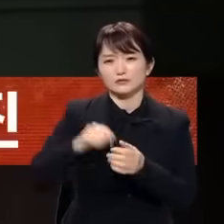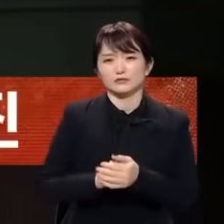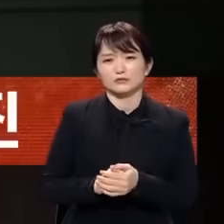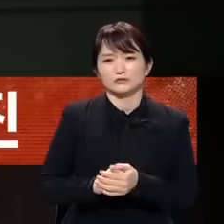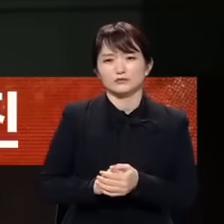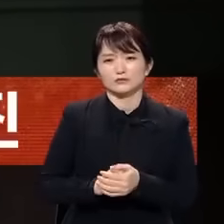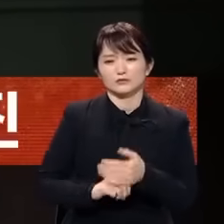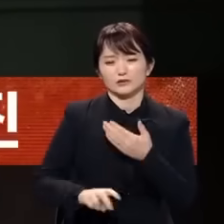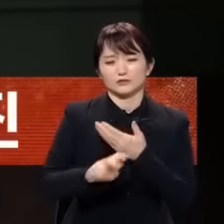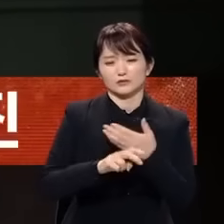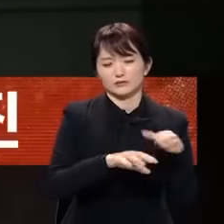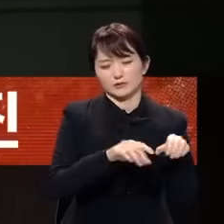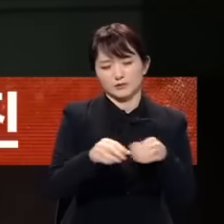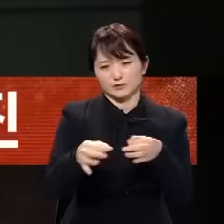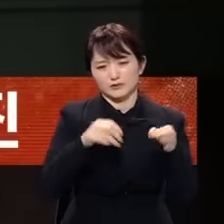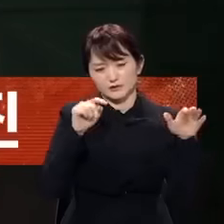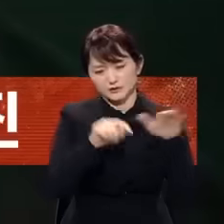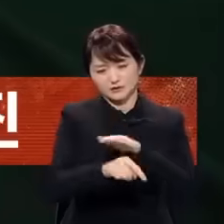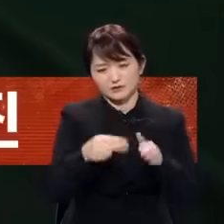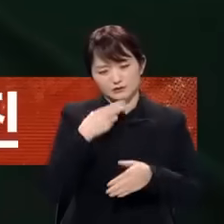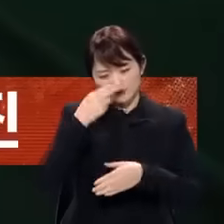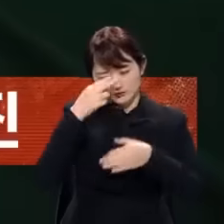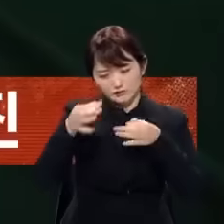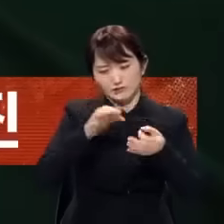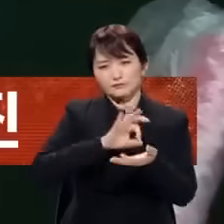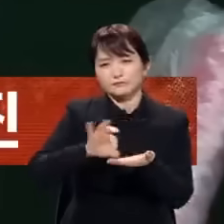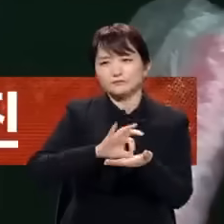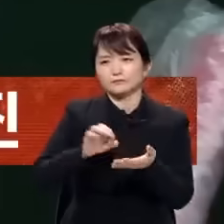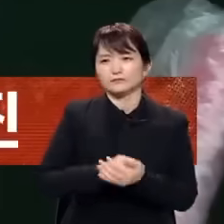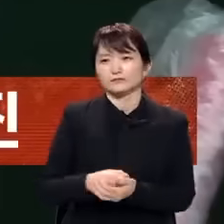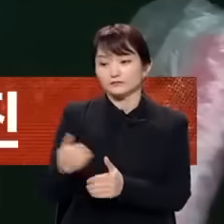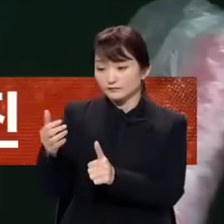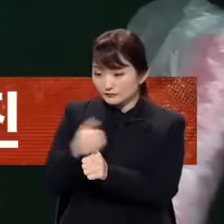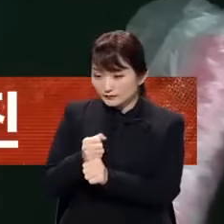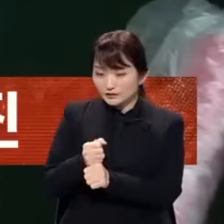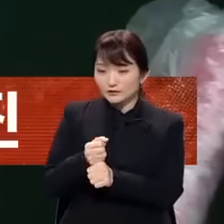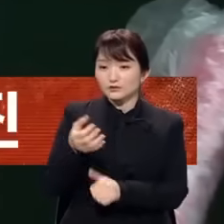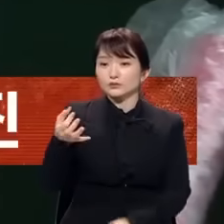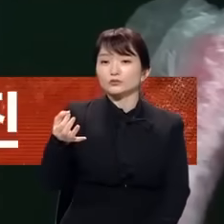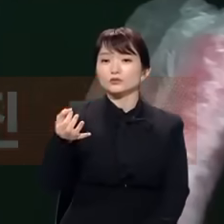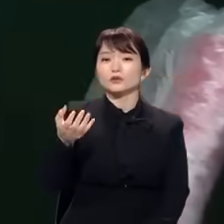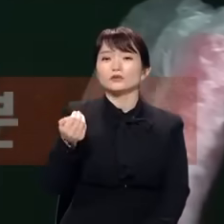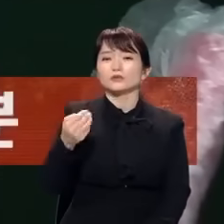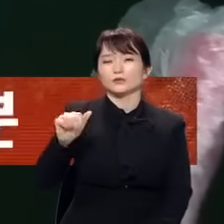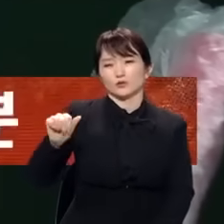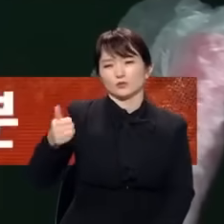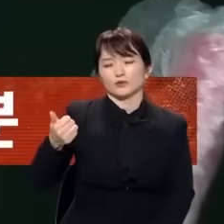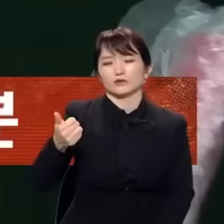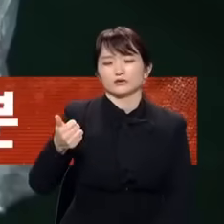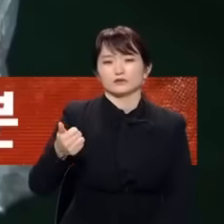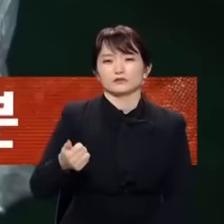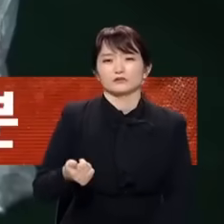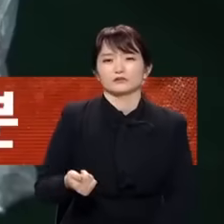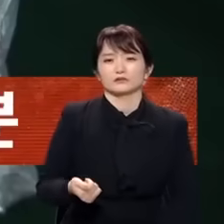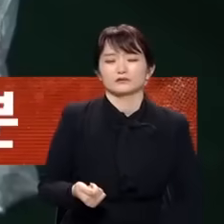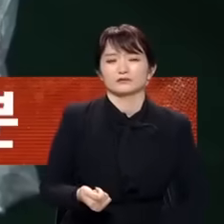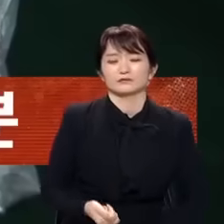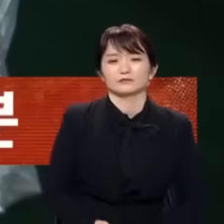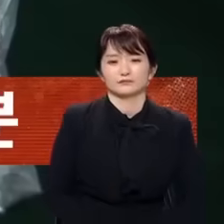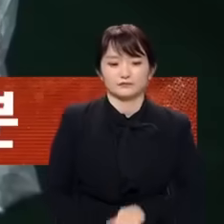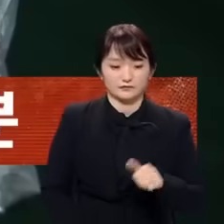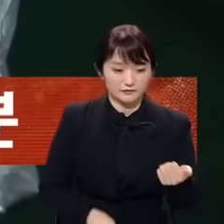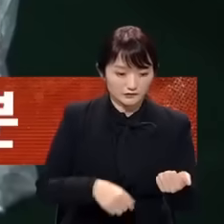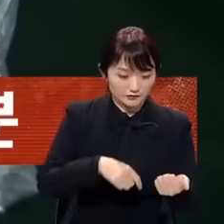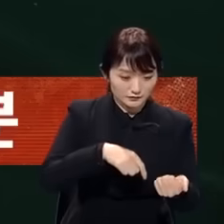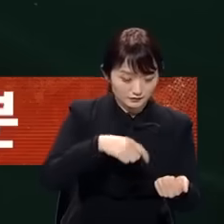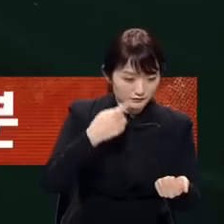유흥업소에서 썼습니다 검거 당시에 그래서 수중에 있던 돈이요 단돈 500원 뿐이었다고 합니다 경찰이 시신 발굴할 때 그